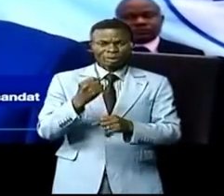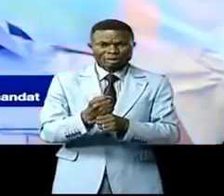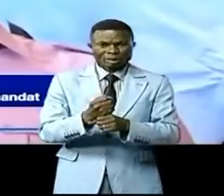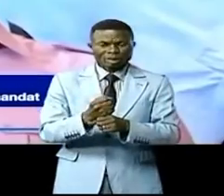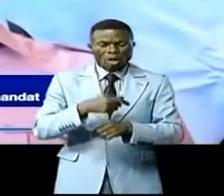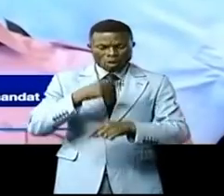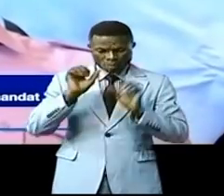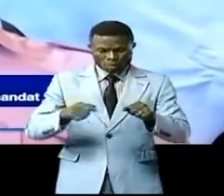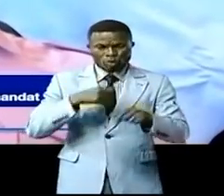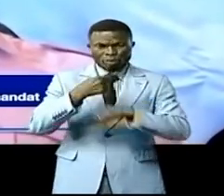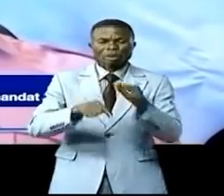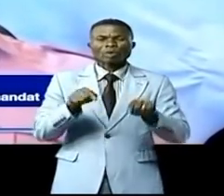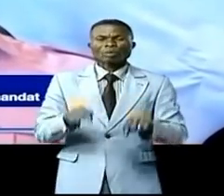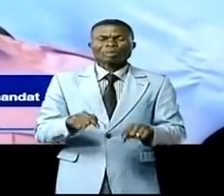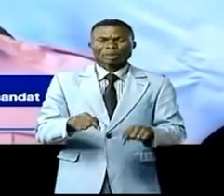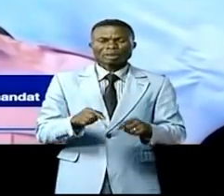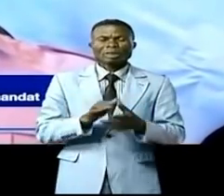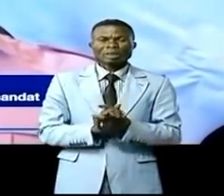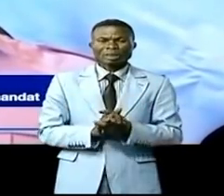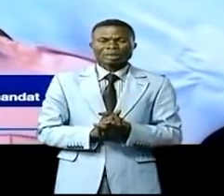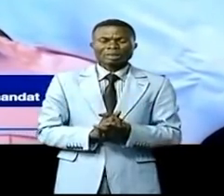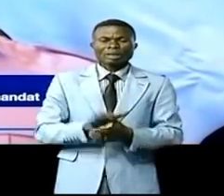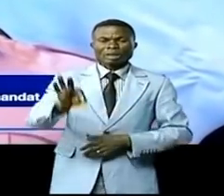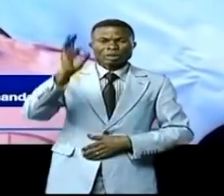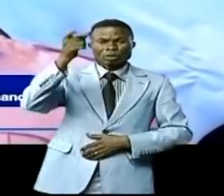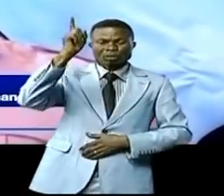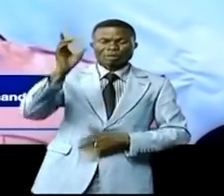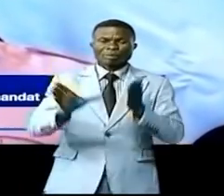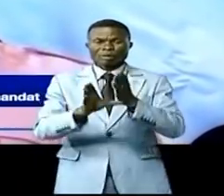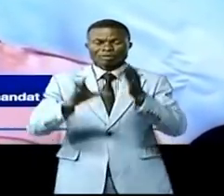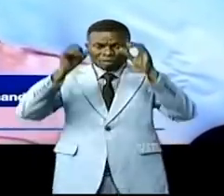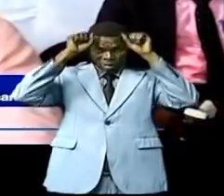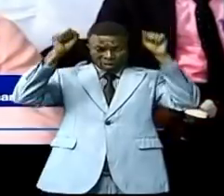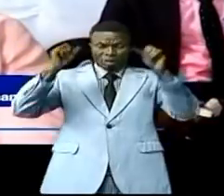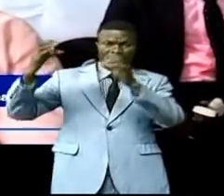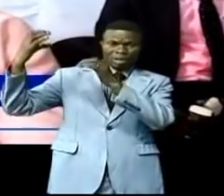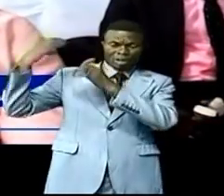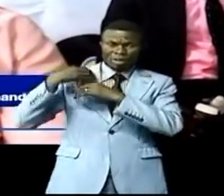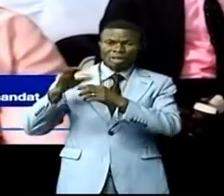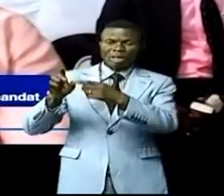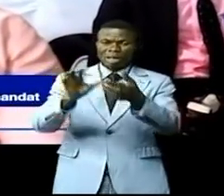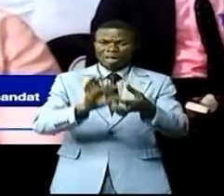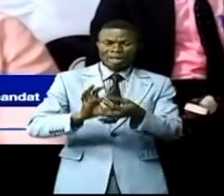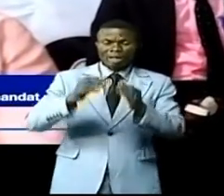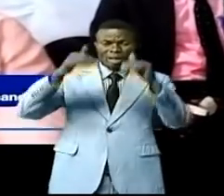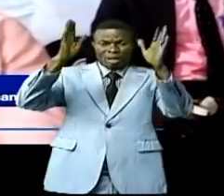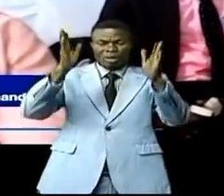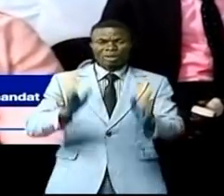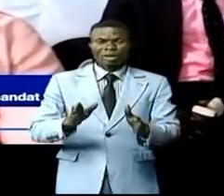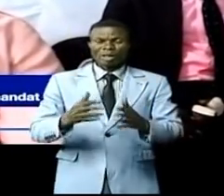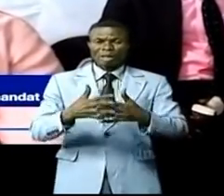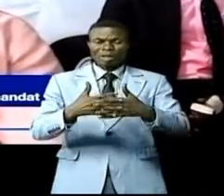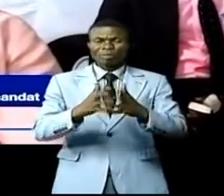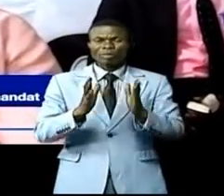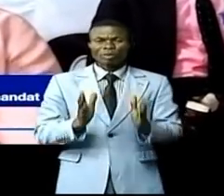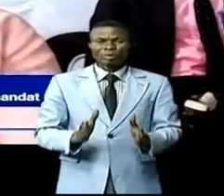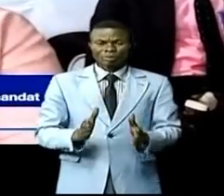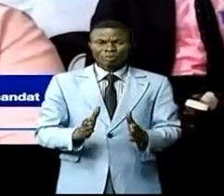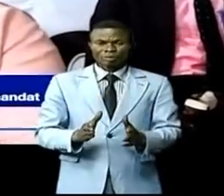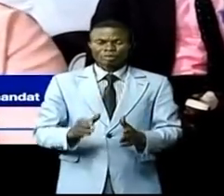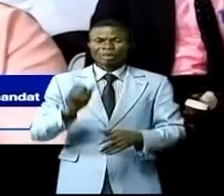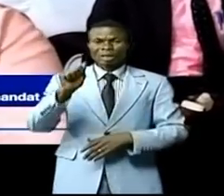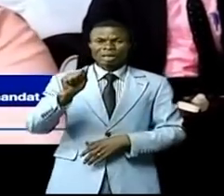commencer. Mickey Kabasele, désigné premier vice-président chargé de relations extérieures et partenariats de